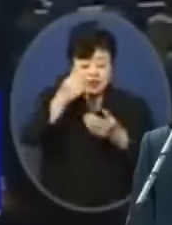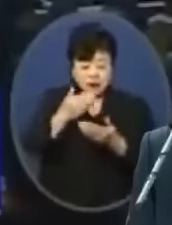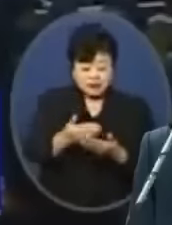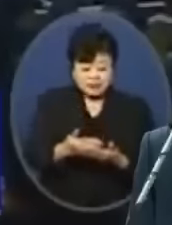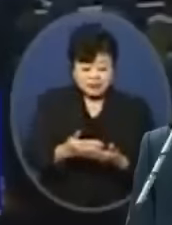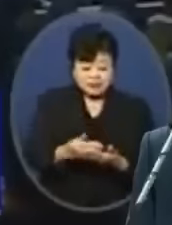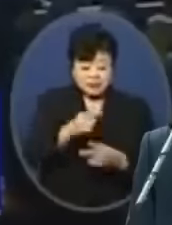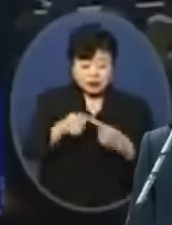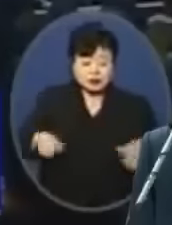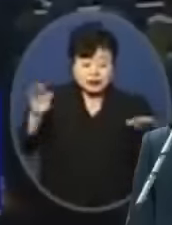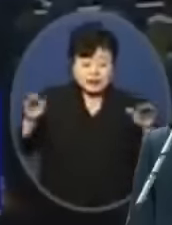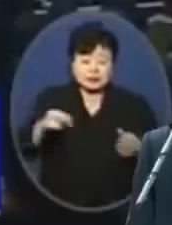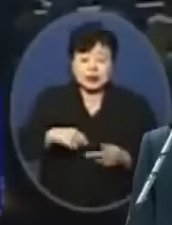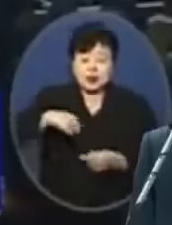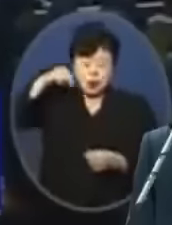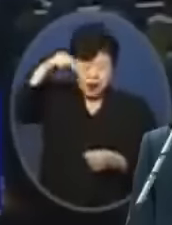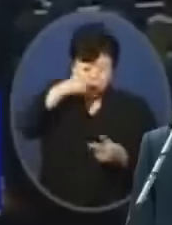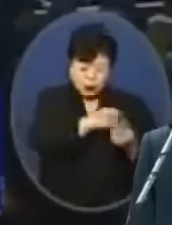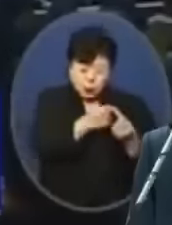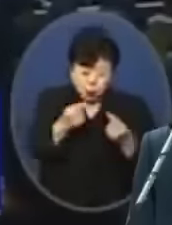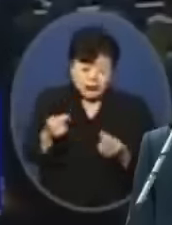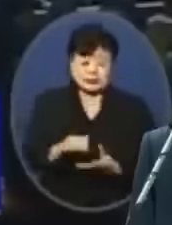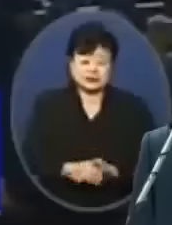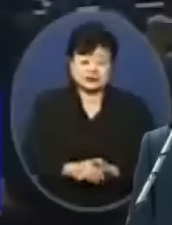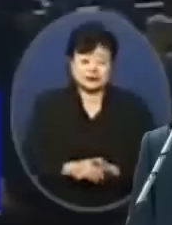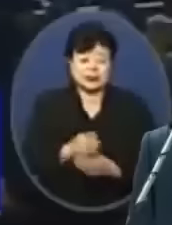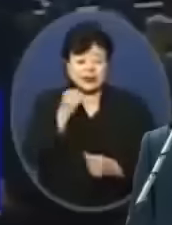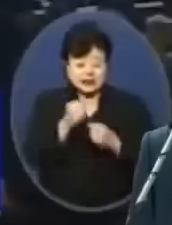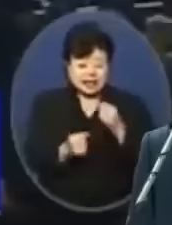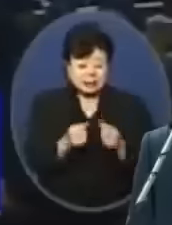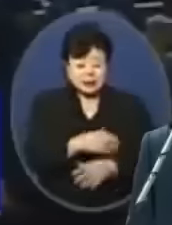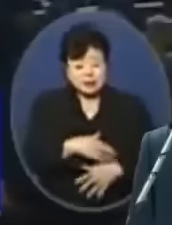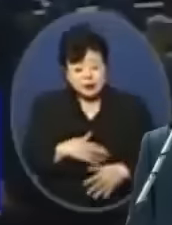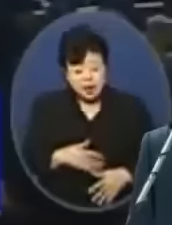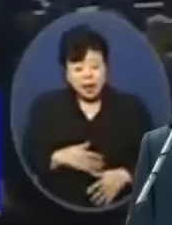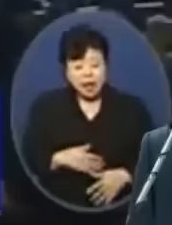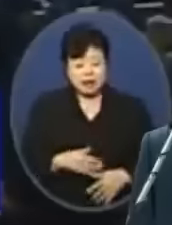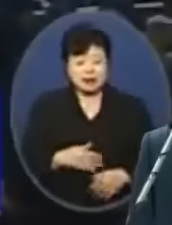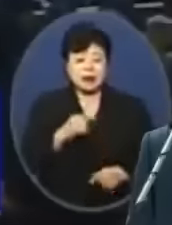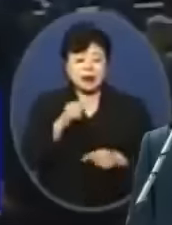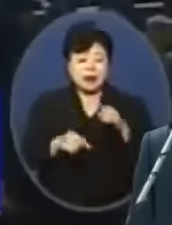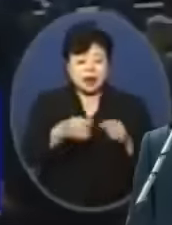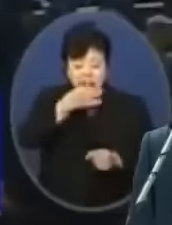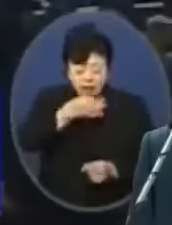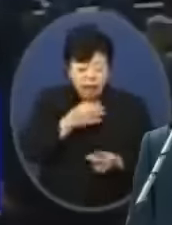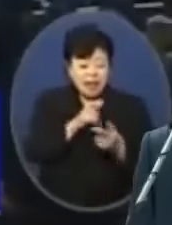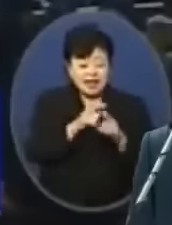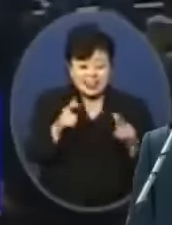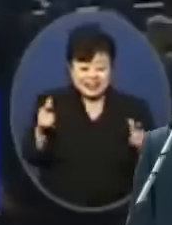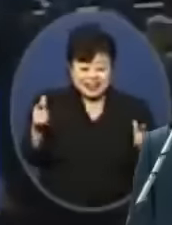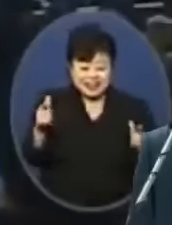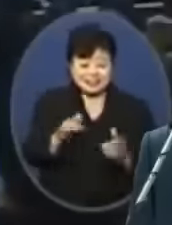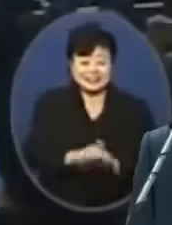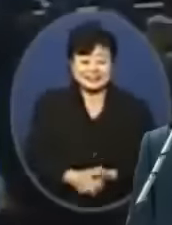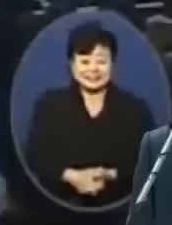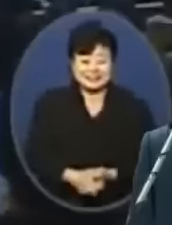얻으리니 독수리가 날개치며 올라감 같을 것이요 다른 바퀴라도 피곤하지 아니하고 걸어가도 곤비치 아니하리라.